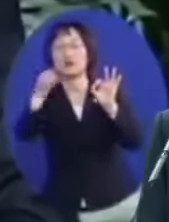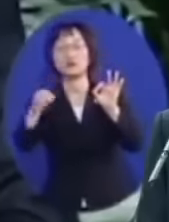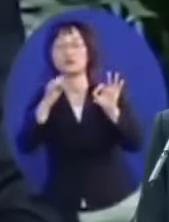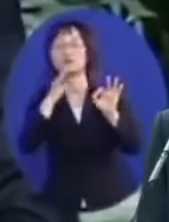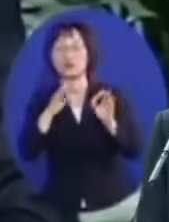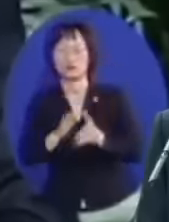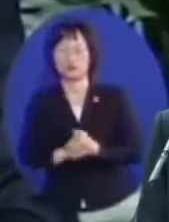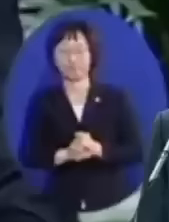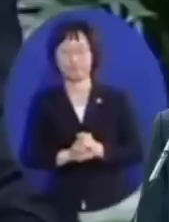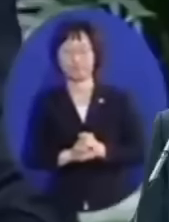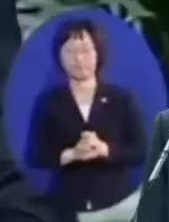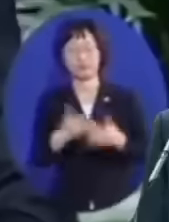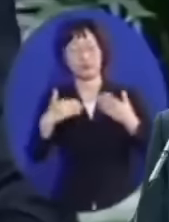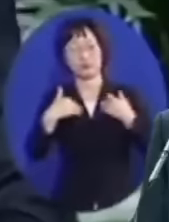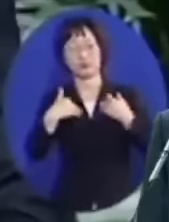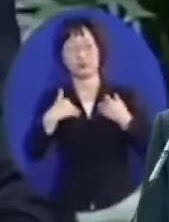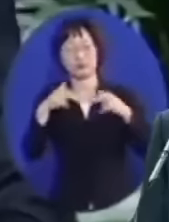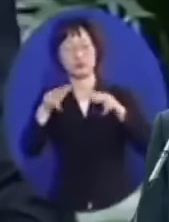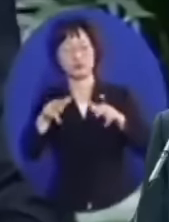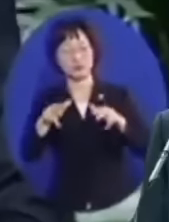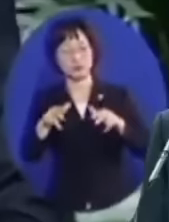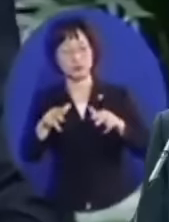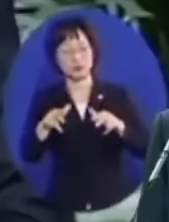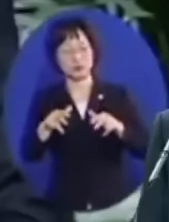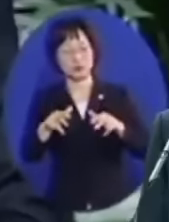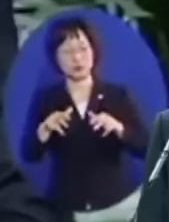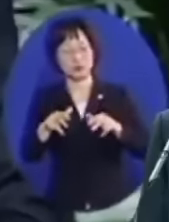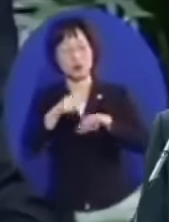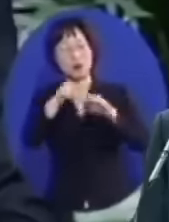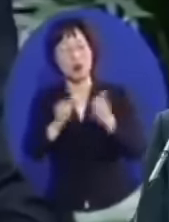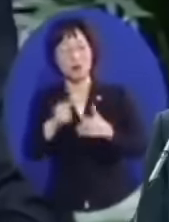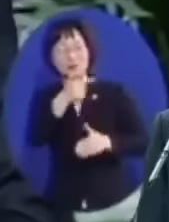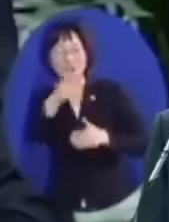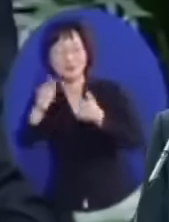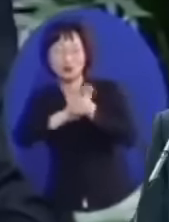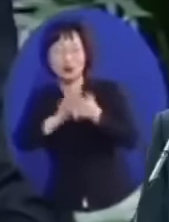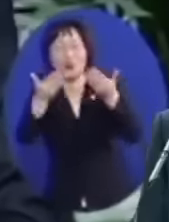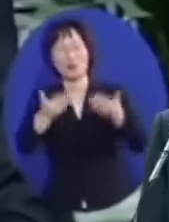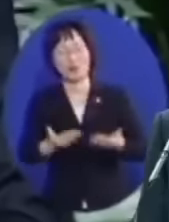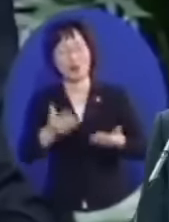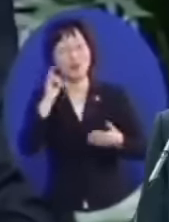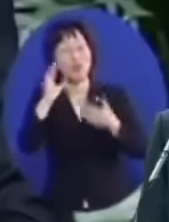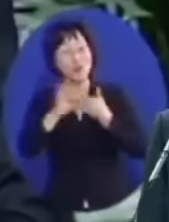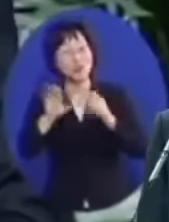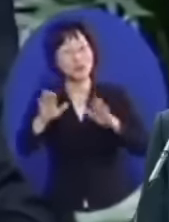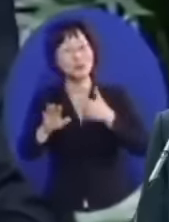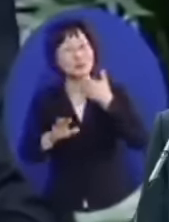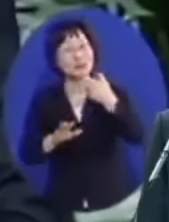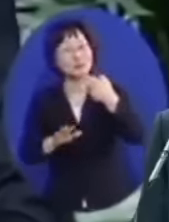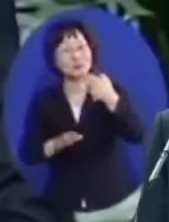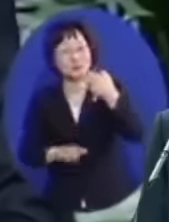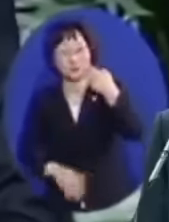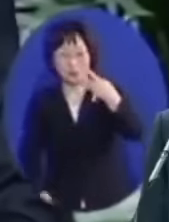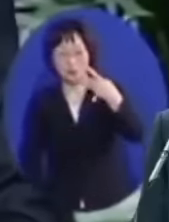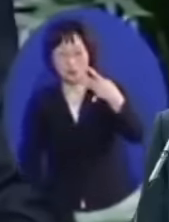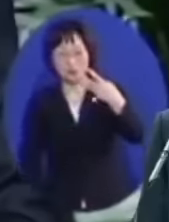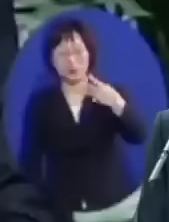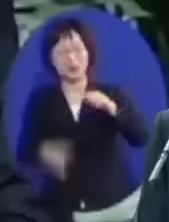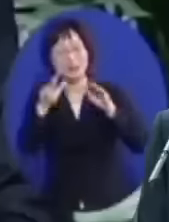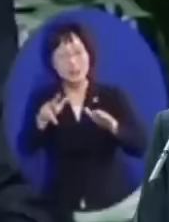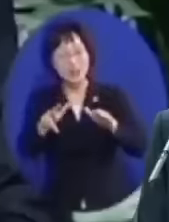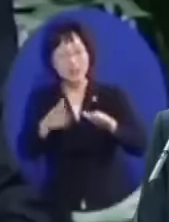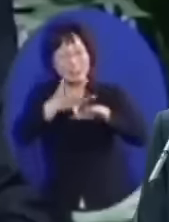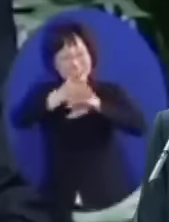불과했습니다. 저는 이걸 읽어보고 마음에 큰 위로를 받았습니다. 내가 지금 73살인데 이제 와서 예수